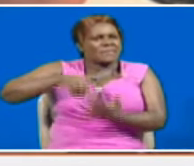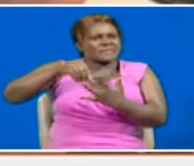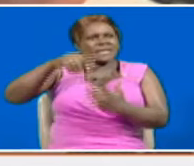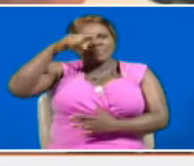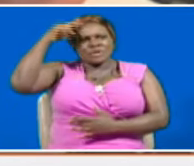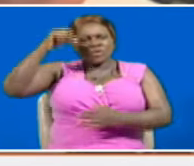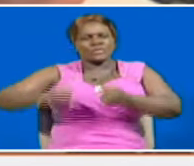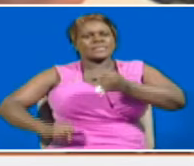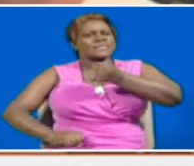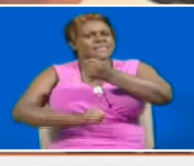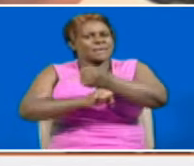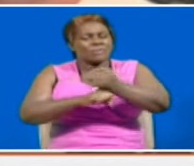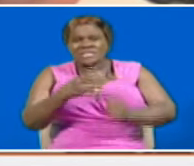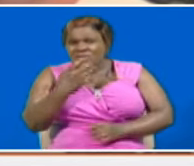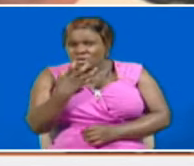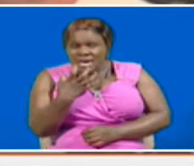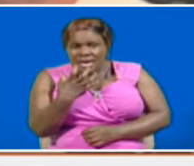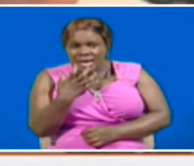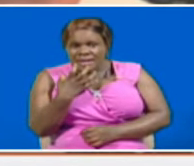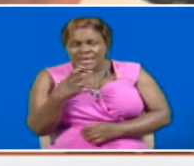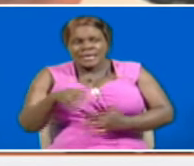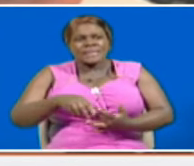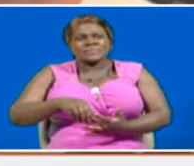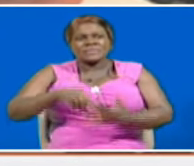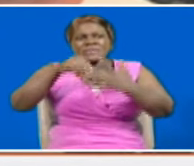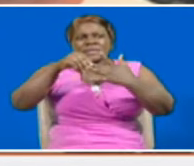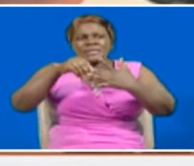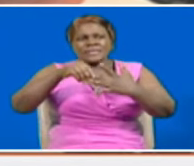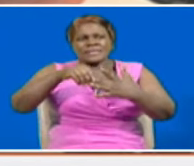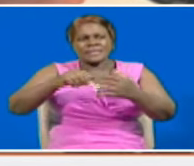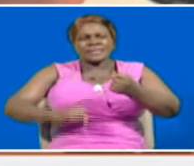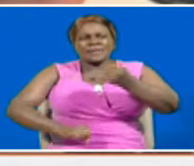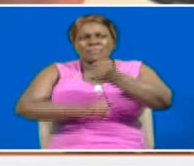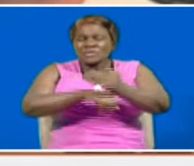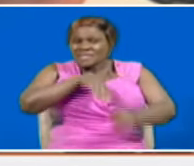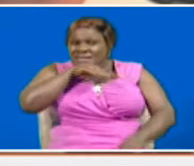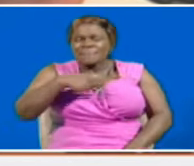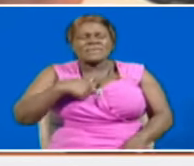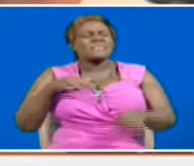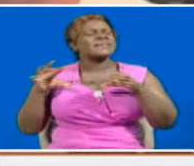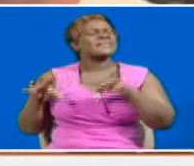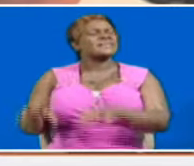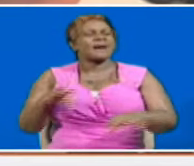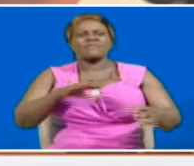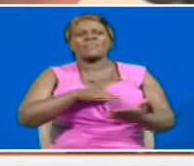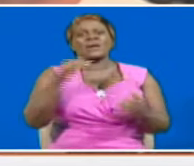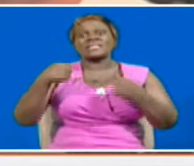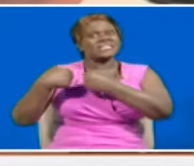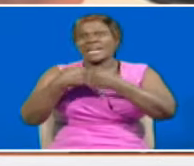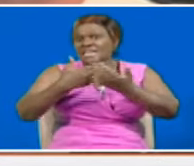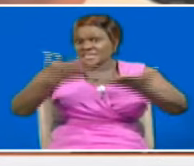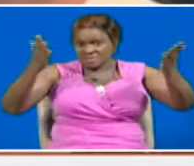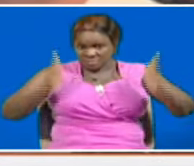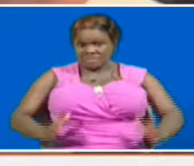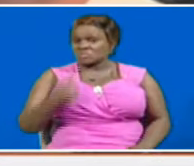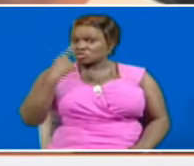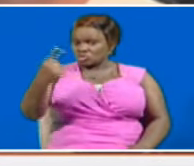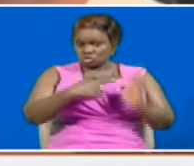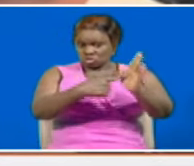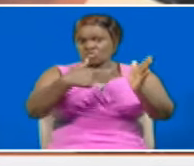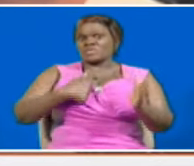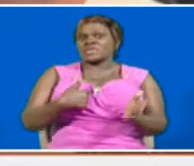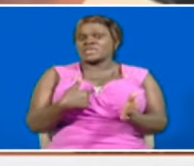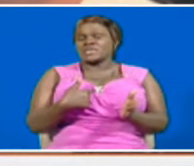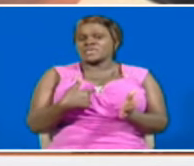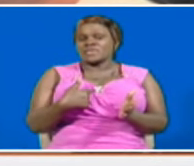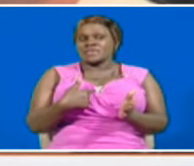ya kusimama imara na ODM, hasusan kwa sababu ya kusimama imara na Raila Odinga kunishinda. I challenge anybody, mtu aje hapa aseme